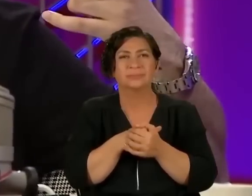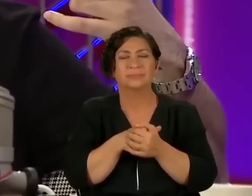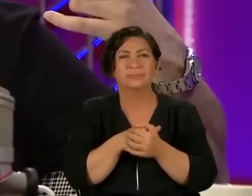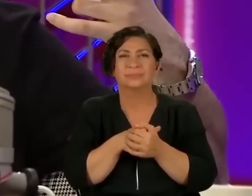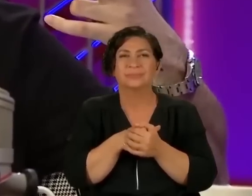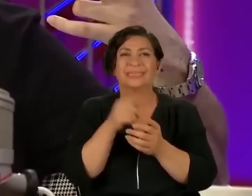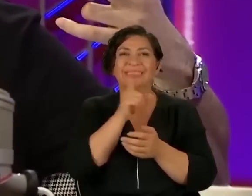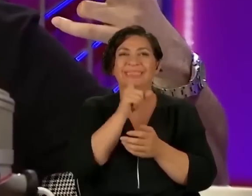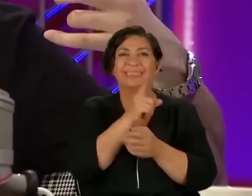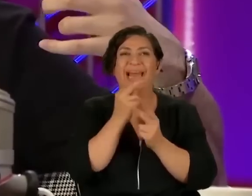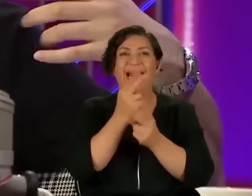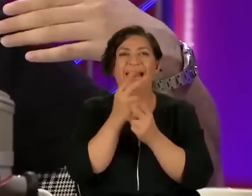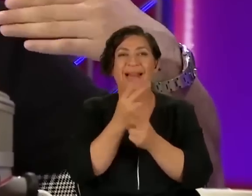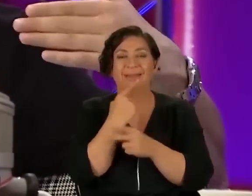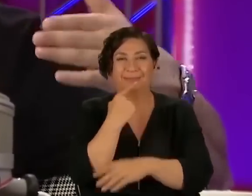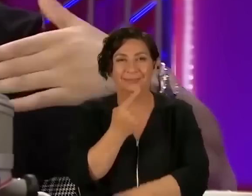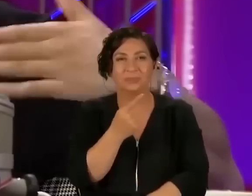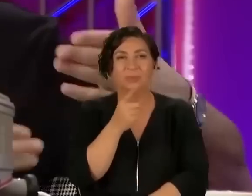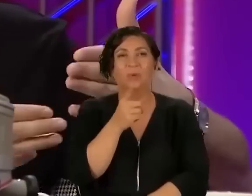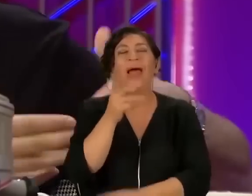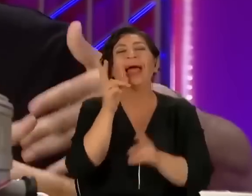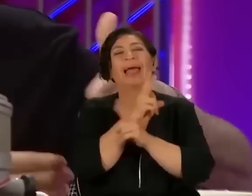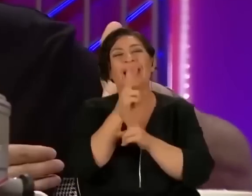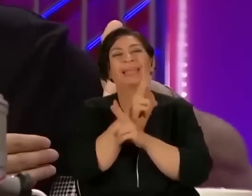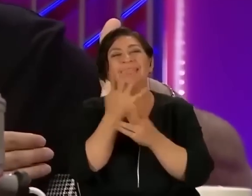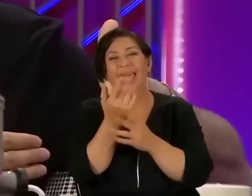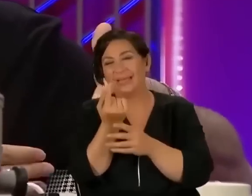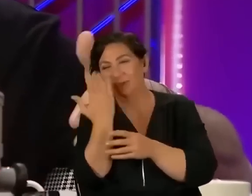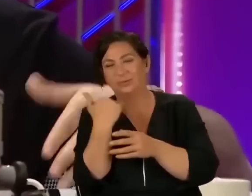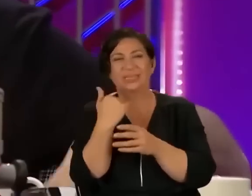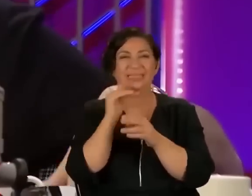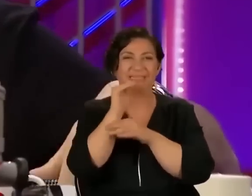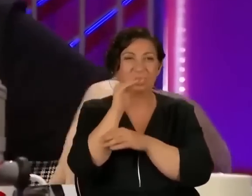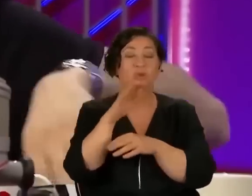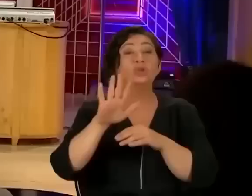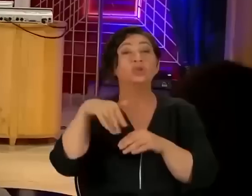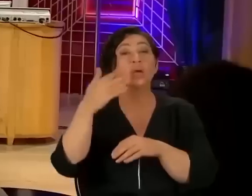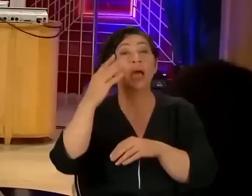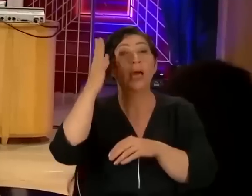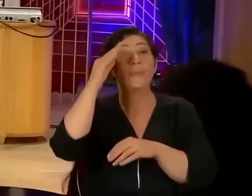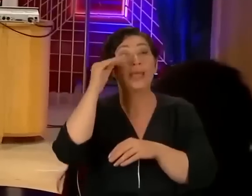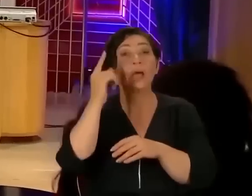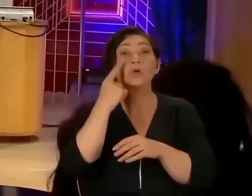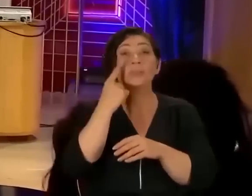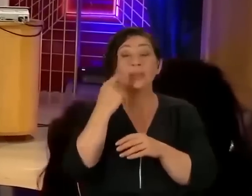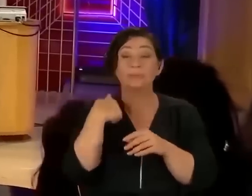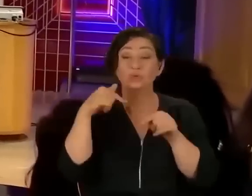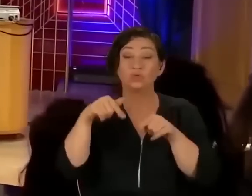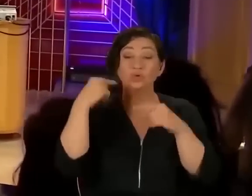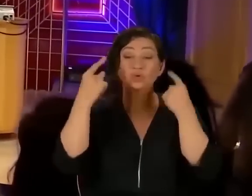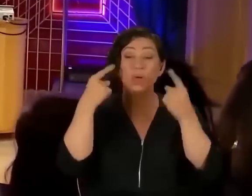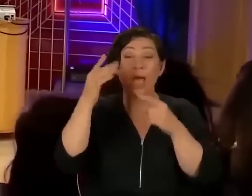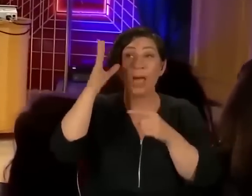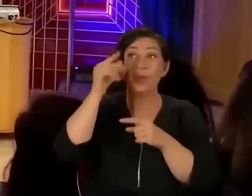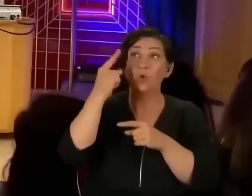fart. Güzel. Dedim. Oradan bunlara güldüler falan. Çünkü az önce yaşadıkları işte. Sonra Amerikan hükümetine bağladım. Biz dedim şunu